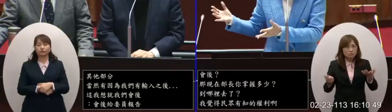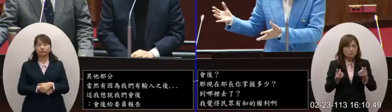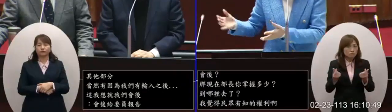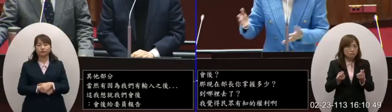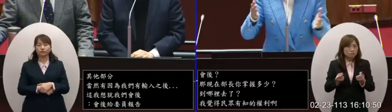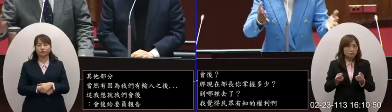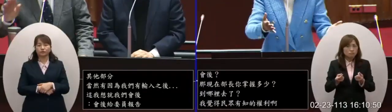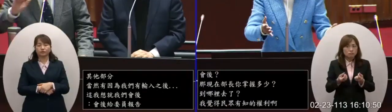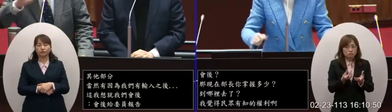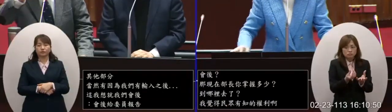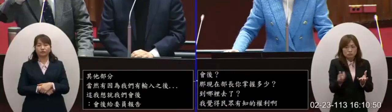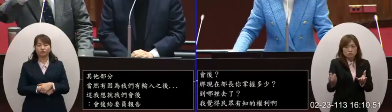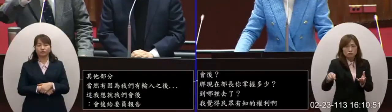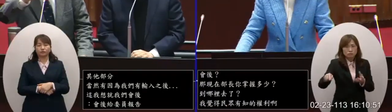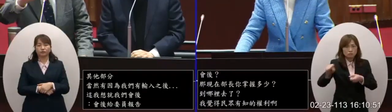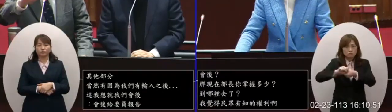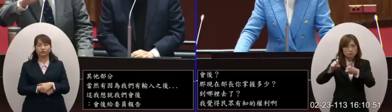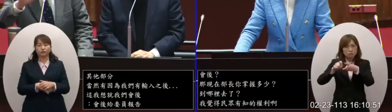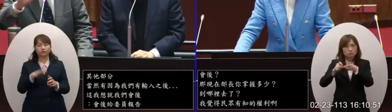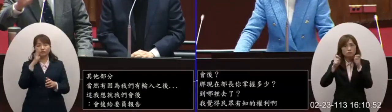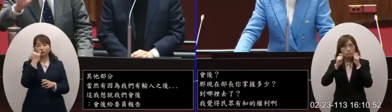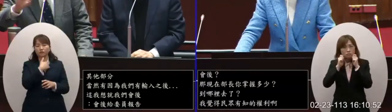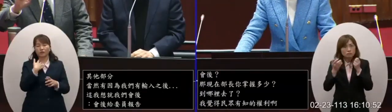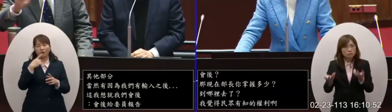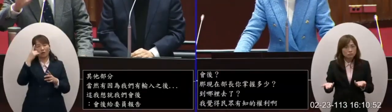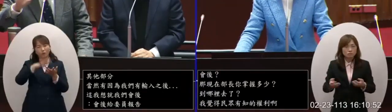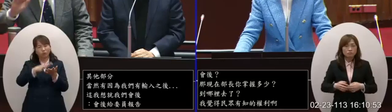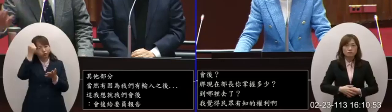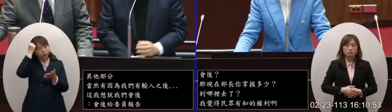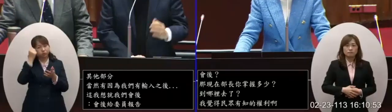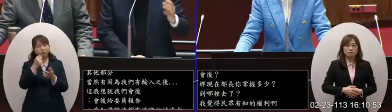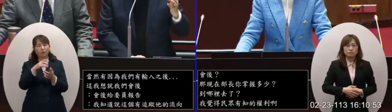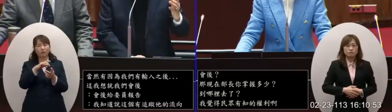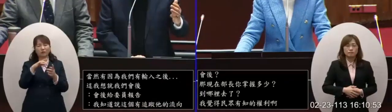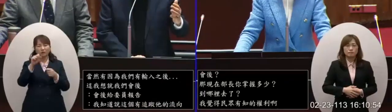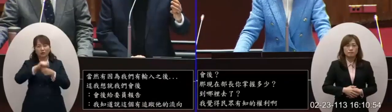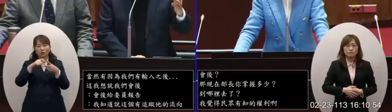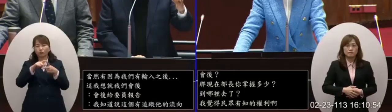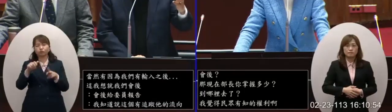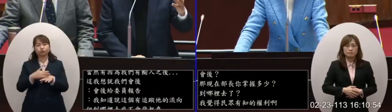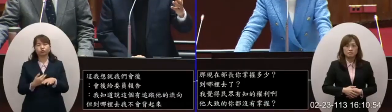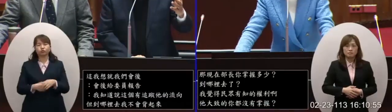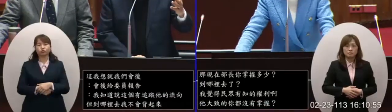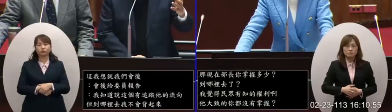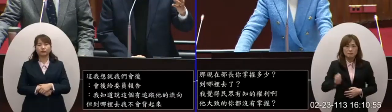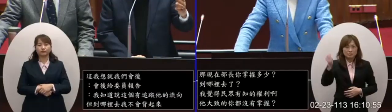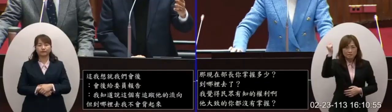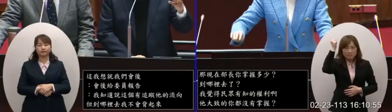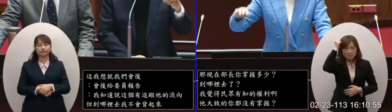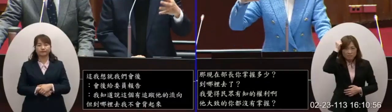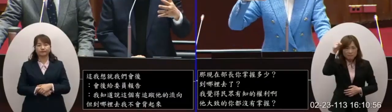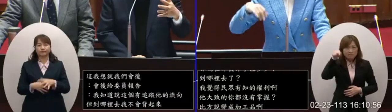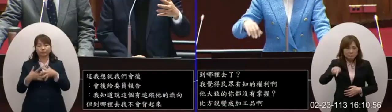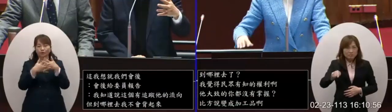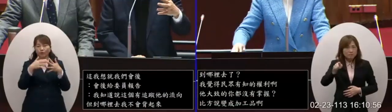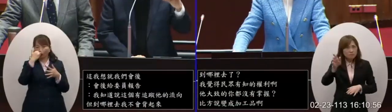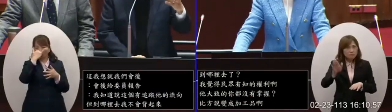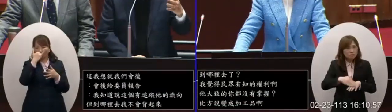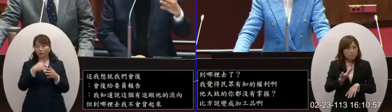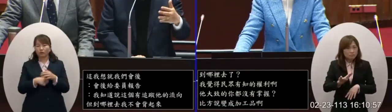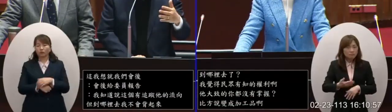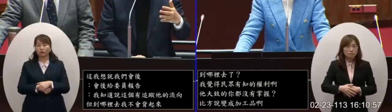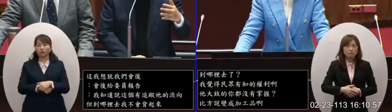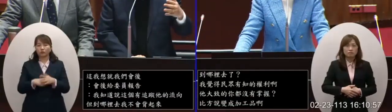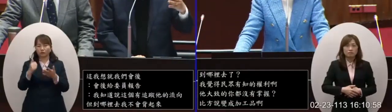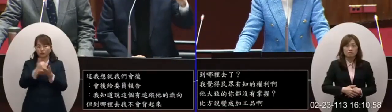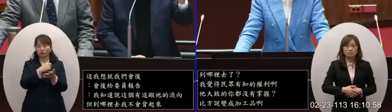加工品啊，还是什么样产品？ 我不可能背这种东西了，好不好？ 不可能背这样的东西。 美猪进来，美